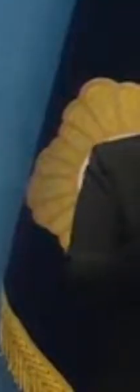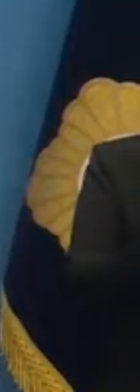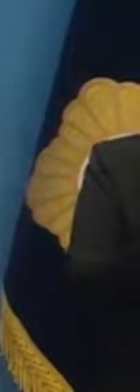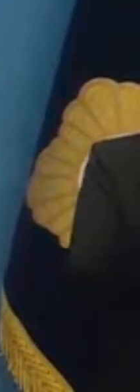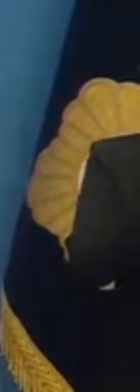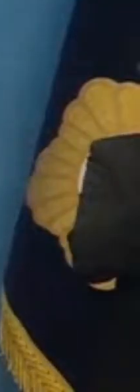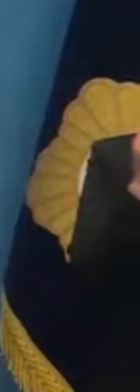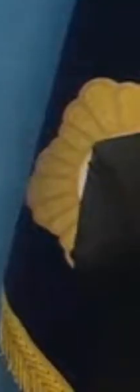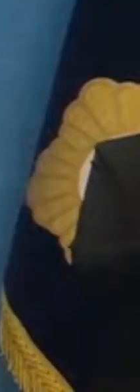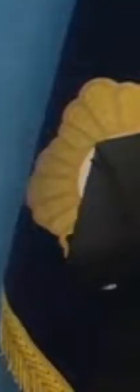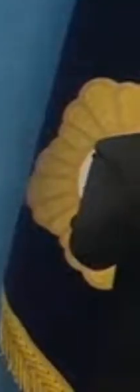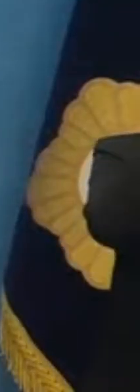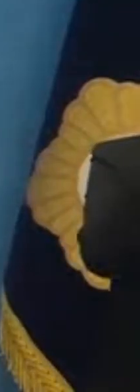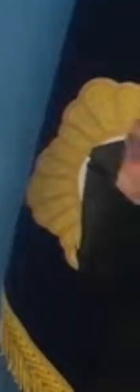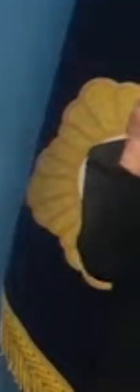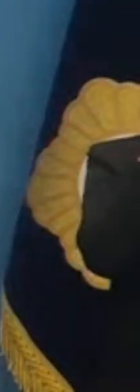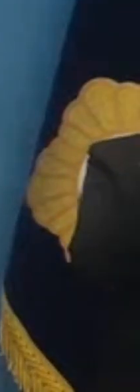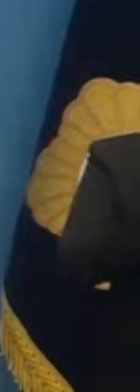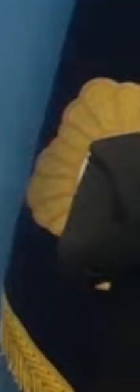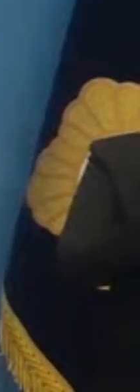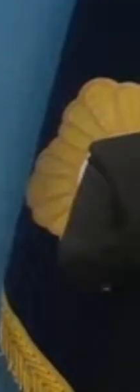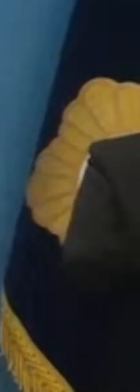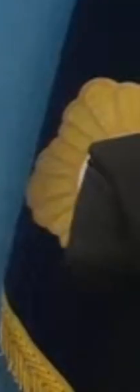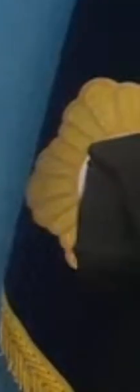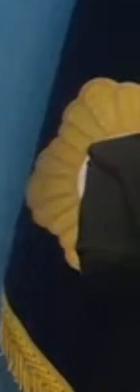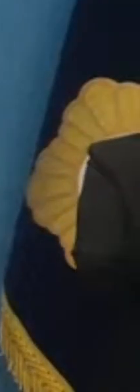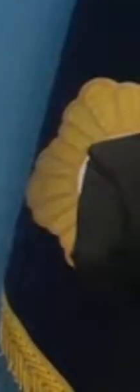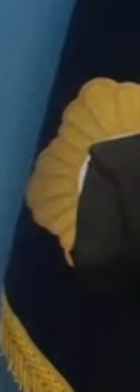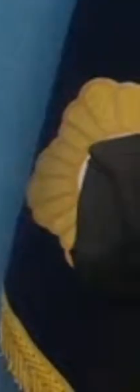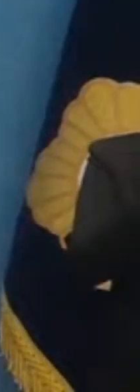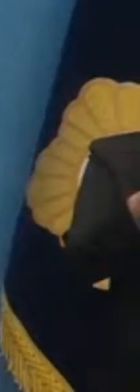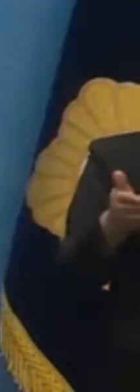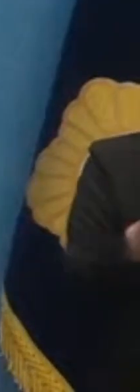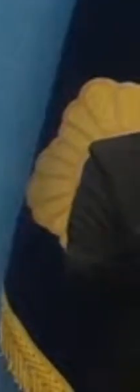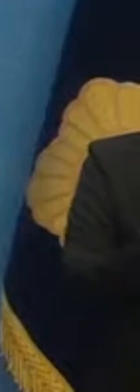유감을 표합니다. 이에 가짜뉴스 대응단은 공직선거법